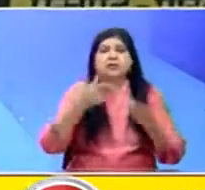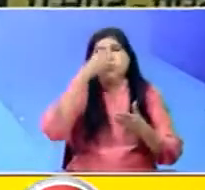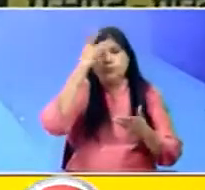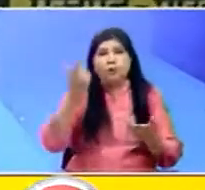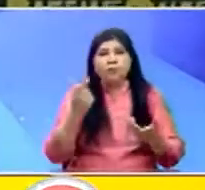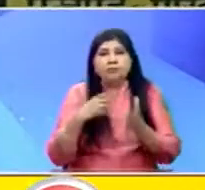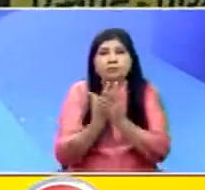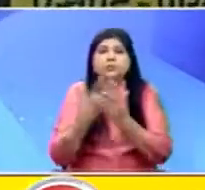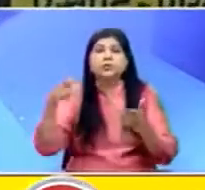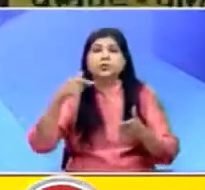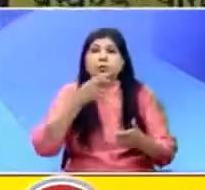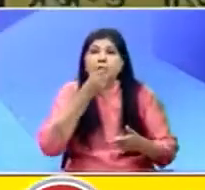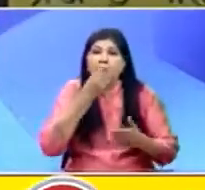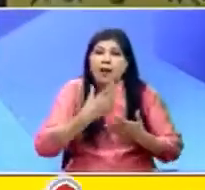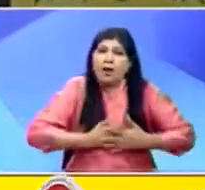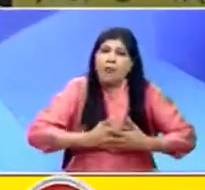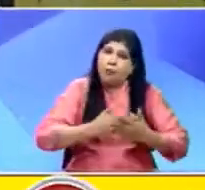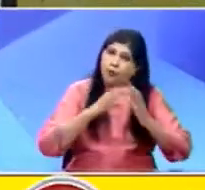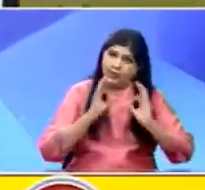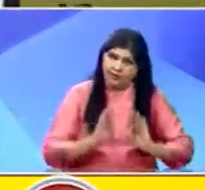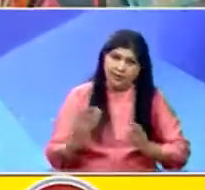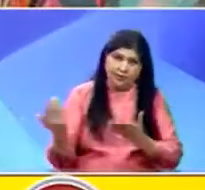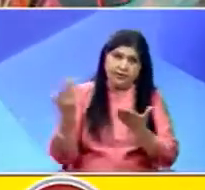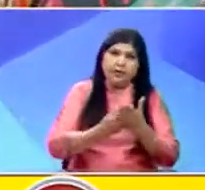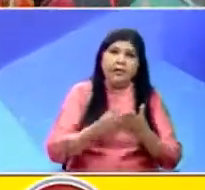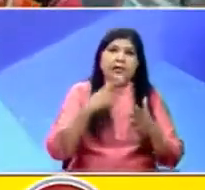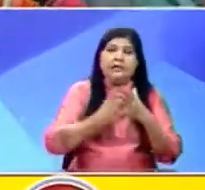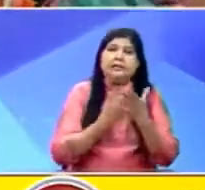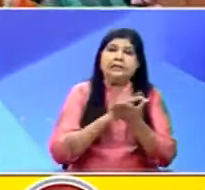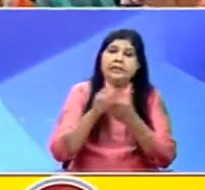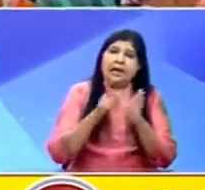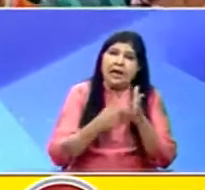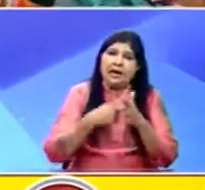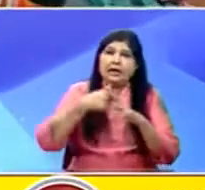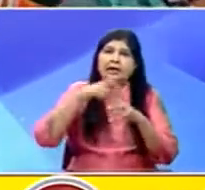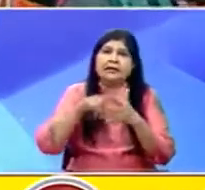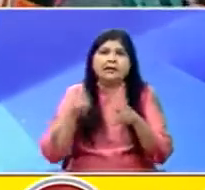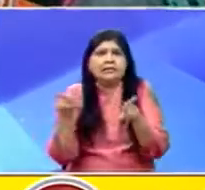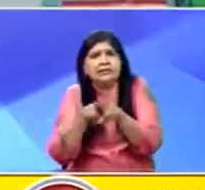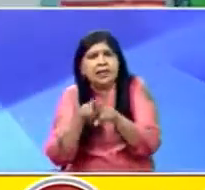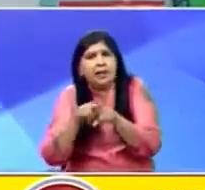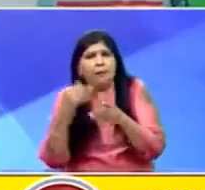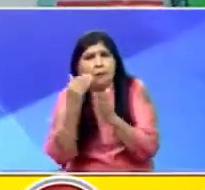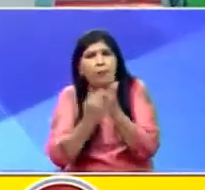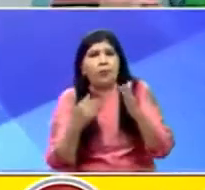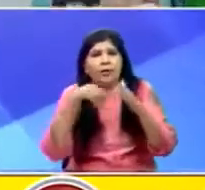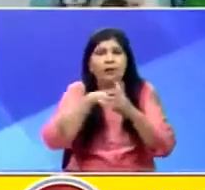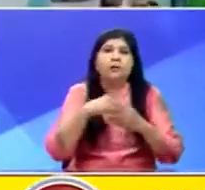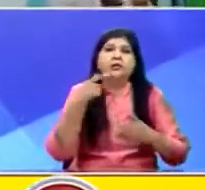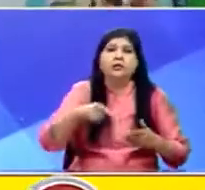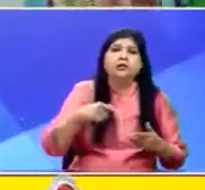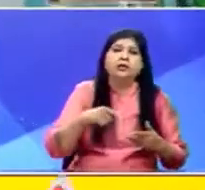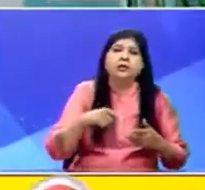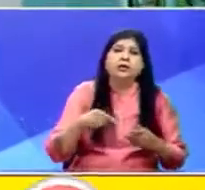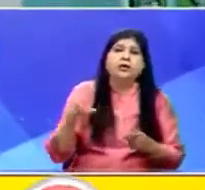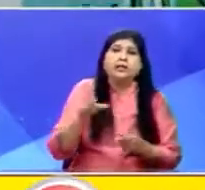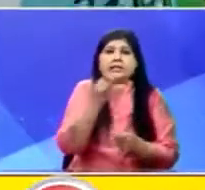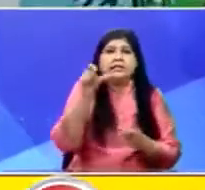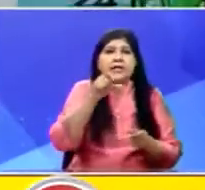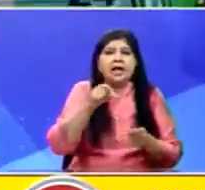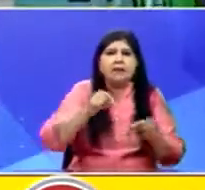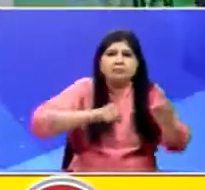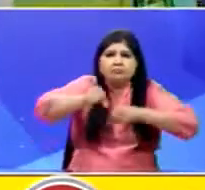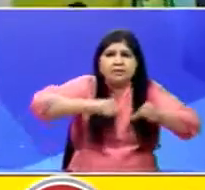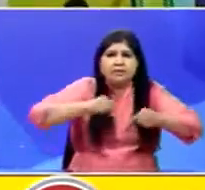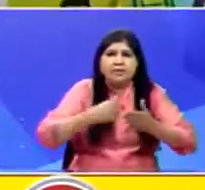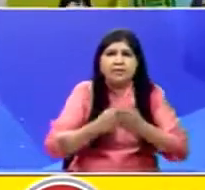अभियान झारखंड में भी चल रहा है। झारखंड के गिरिडीह में सांप सीढ़ी का एक गेम तैयार